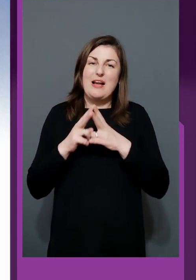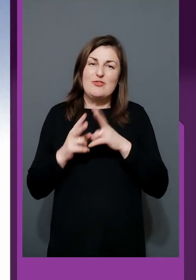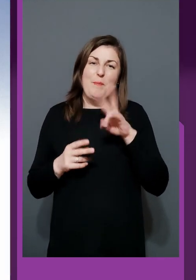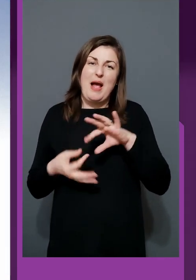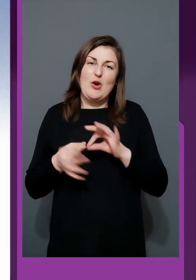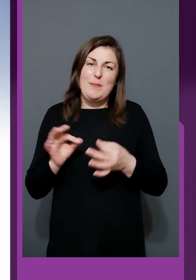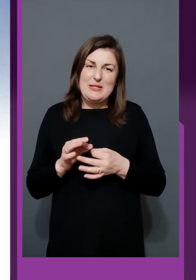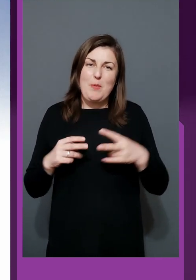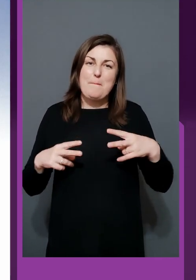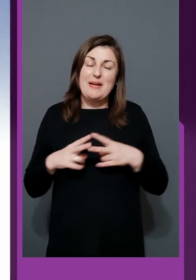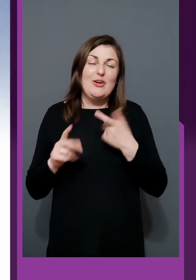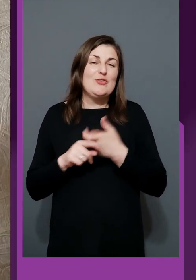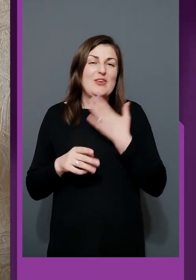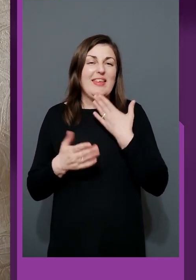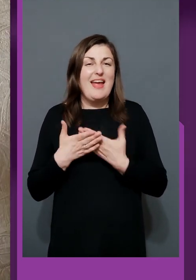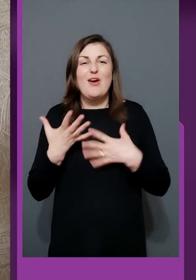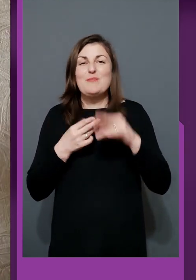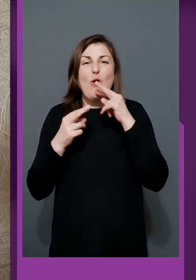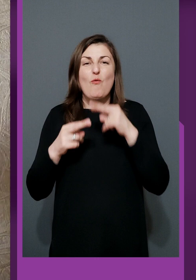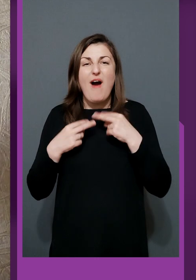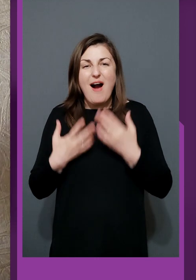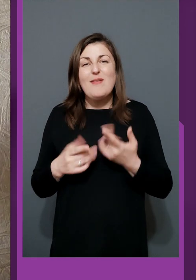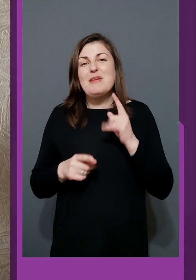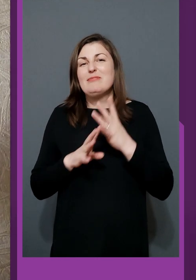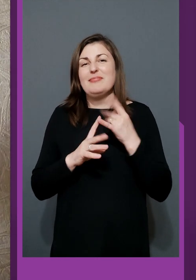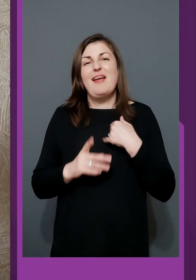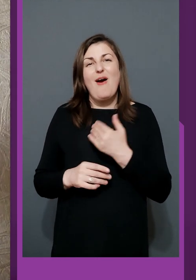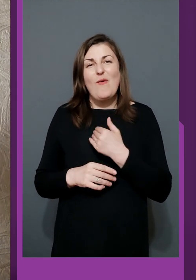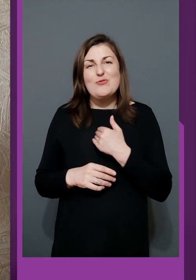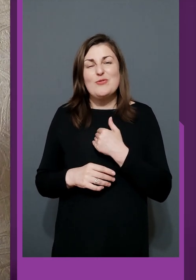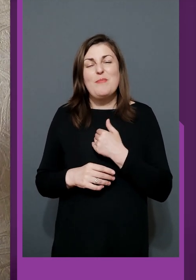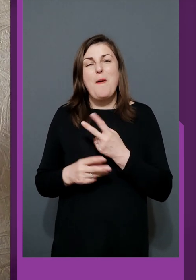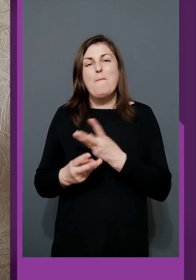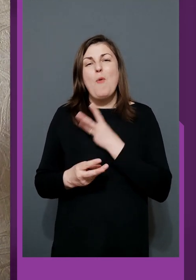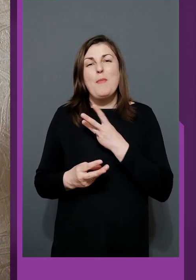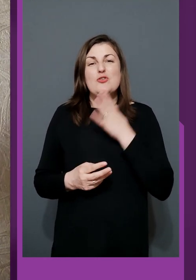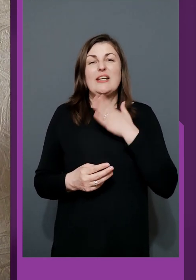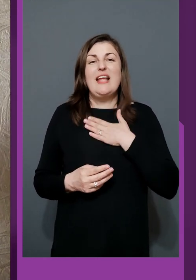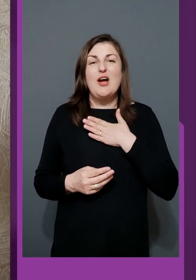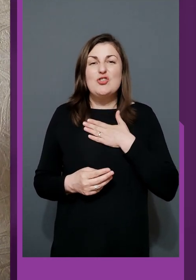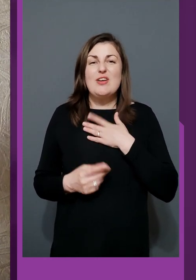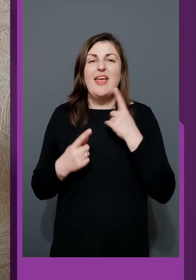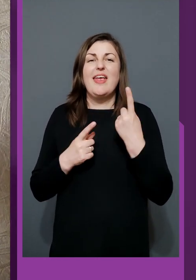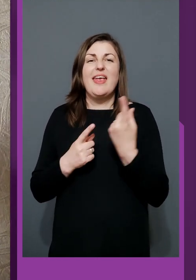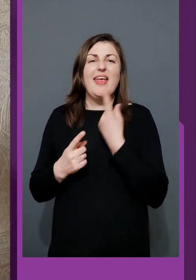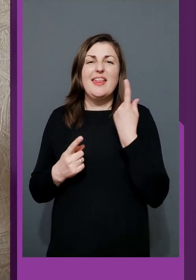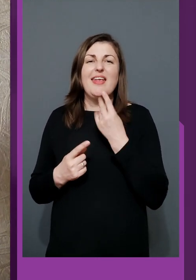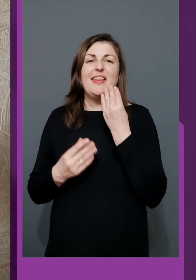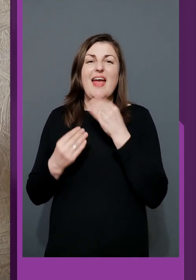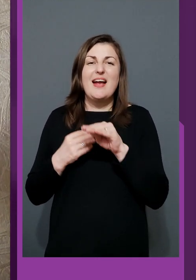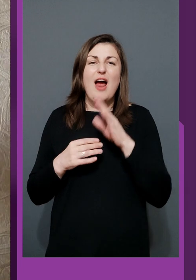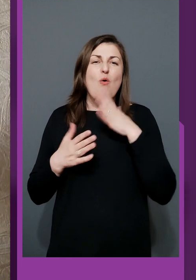в Парижі паралімпійському Парижі Дуже дякую всім за увагу перш за все Я хочу побажати нашій